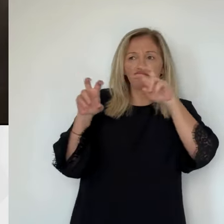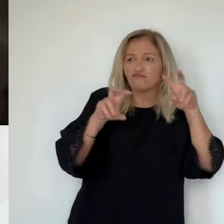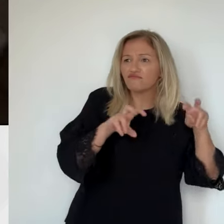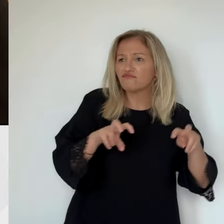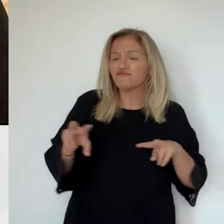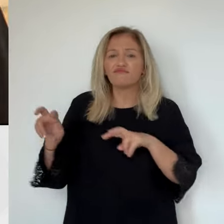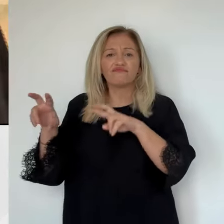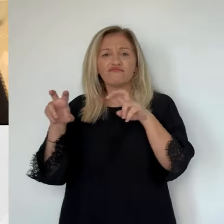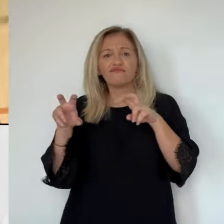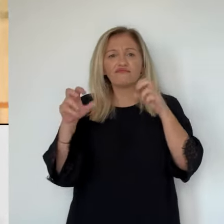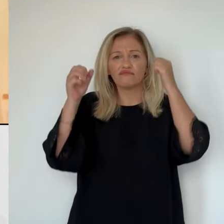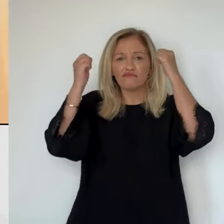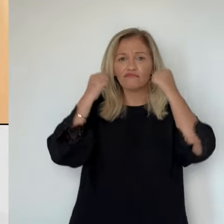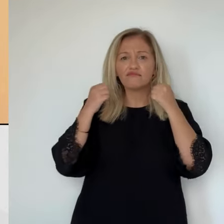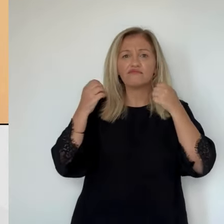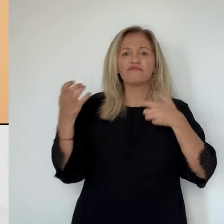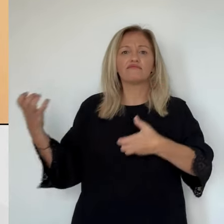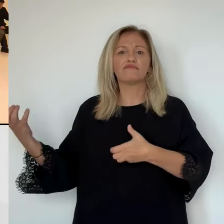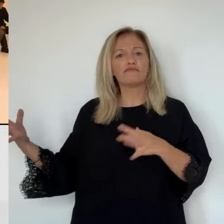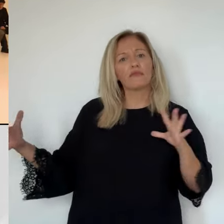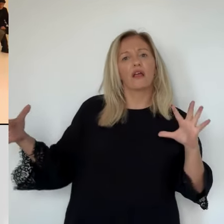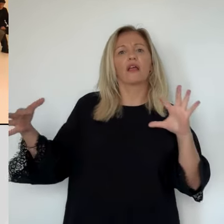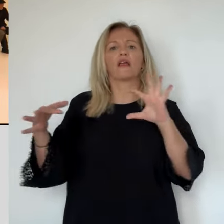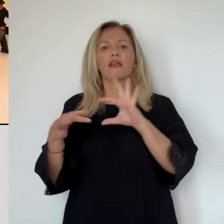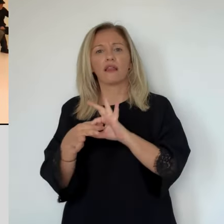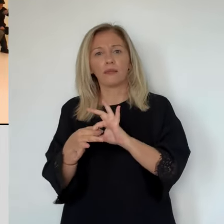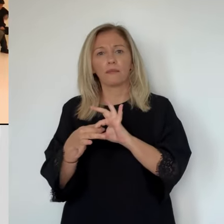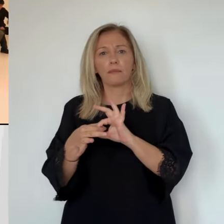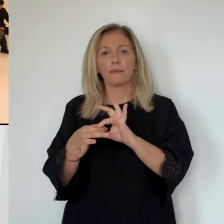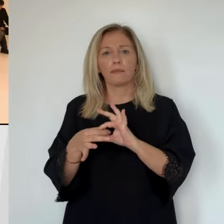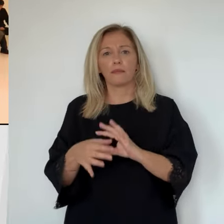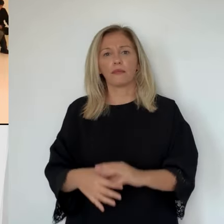ces prévenus, considérés comme des hommes un peu perdus en quête d'un FLNC fantasmé.